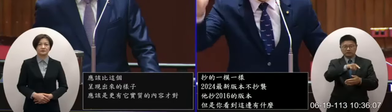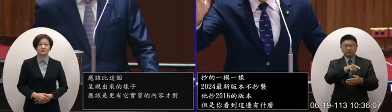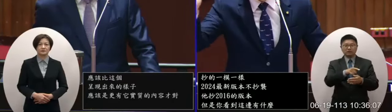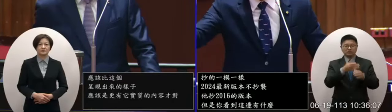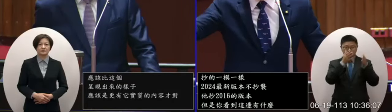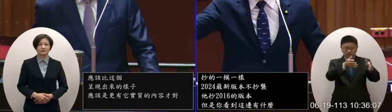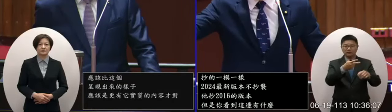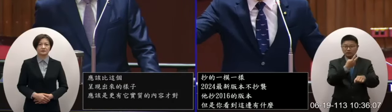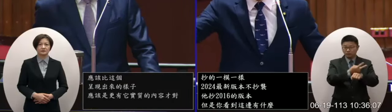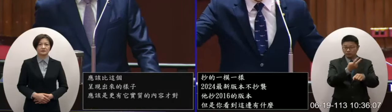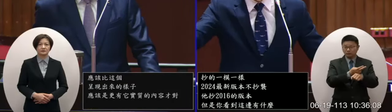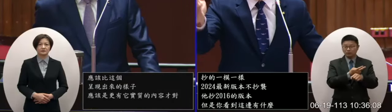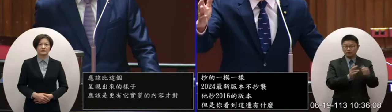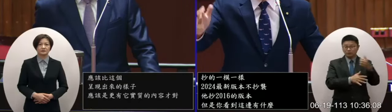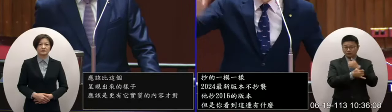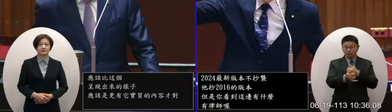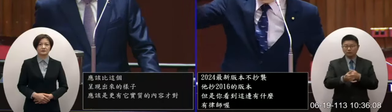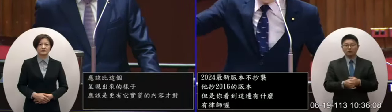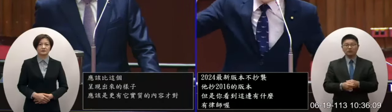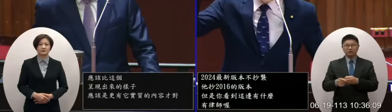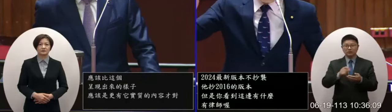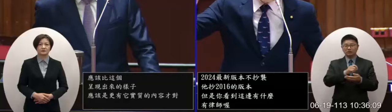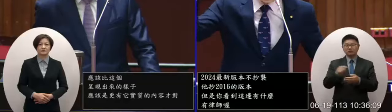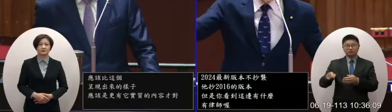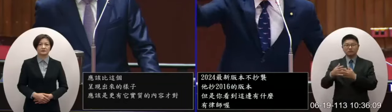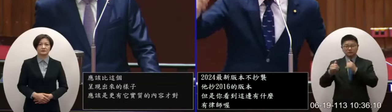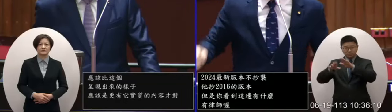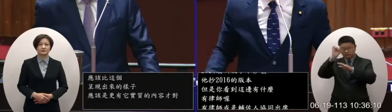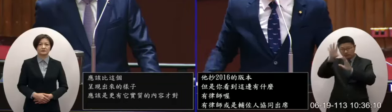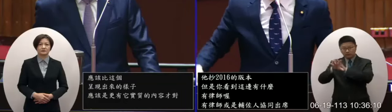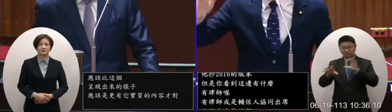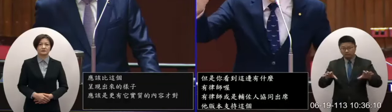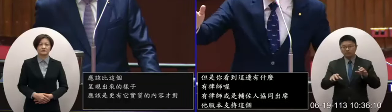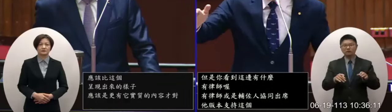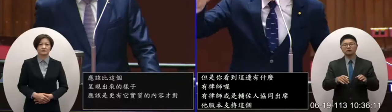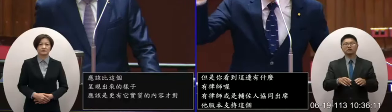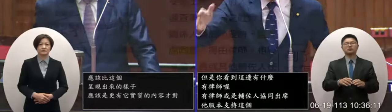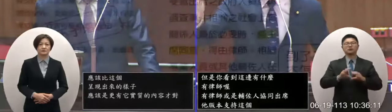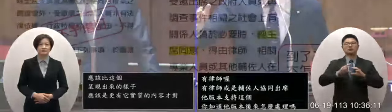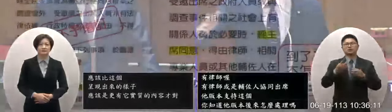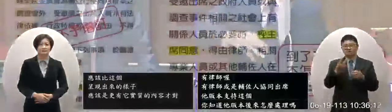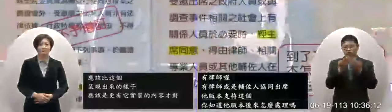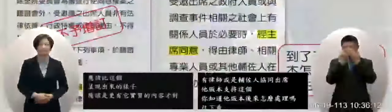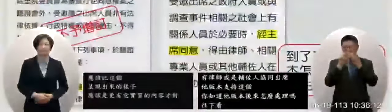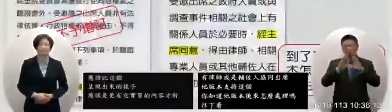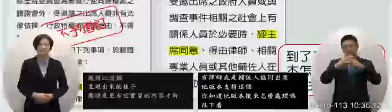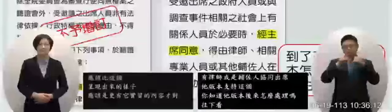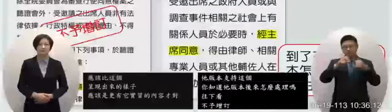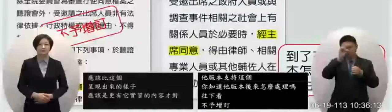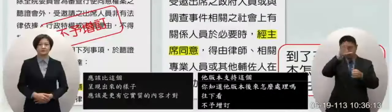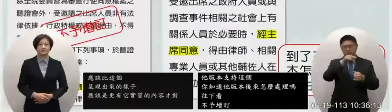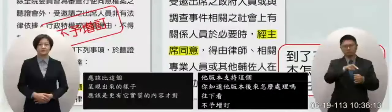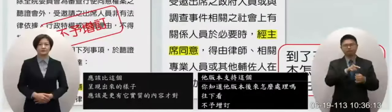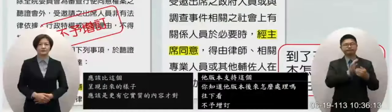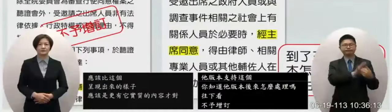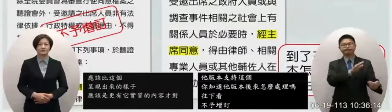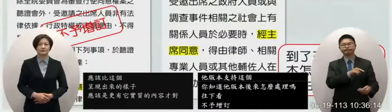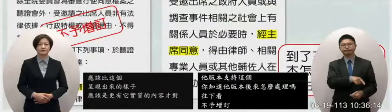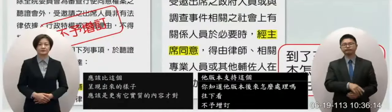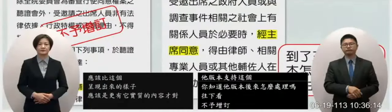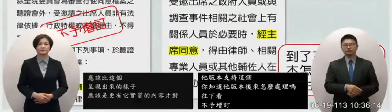志强抄2016年民进党党团版本，到了院会二读的时候，国民党决定全部不予增订，跳